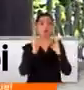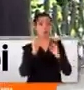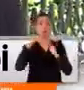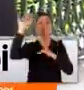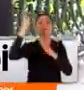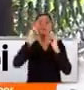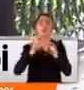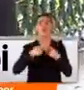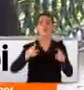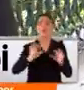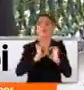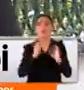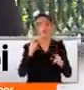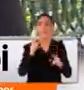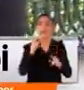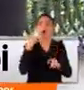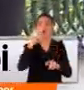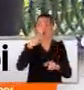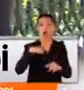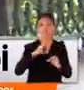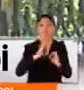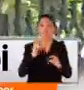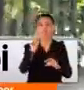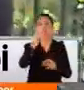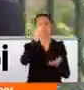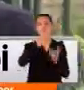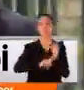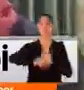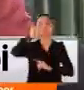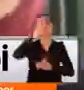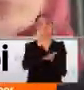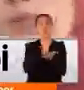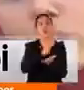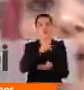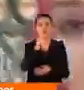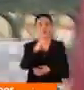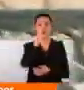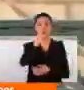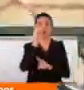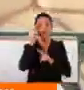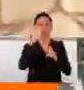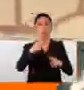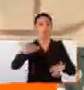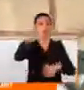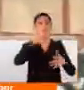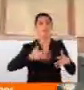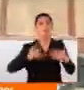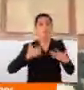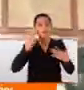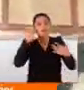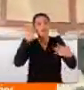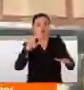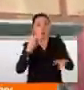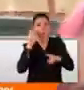diğer camilerden ayıran en büyük özelliği işte kubbesinde bulunan bu tabut. Ve bu tabutu görenler merak ediyor.